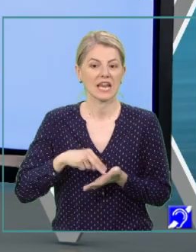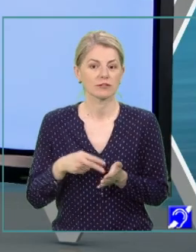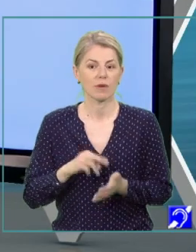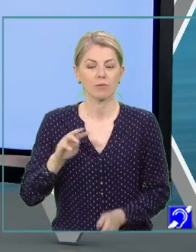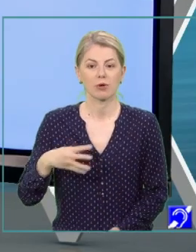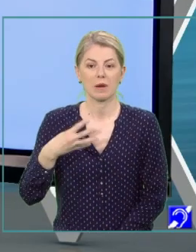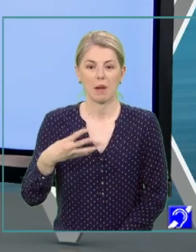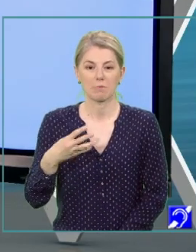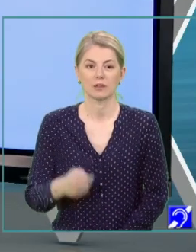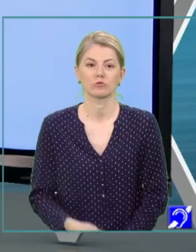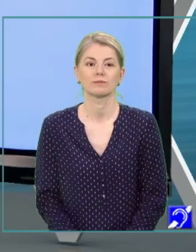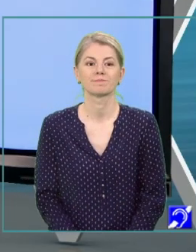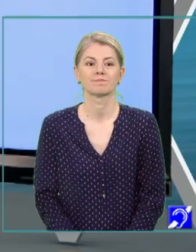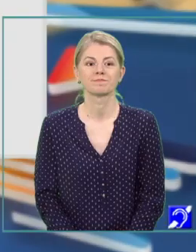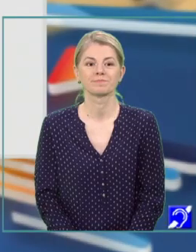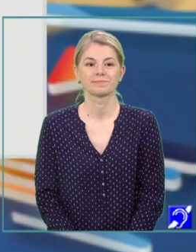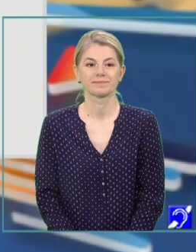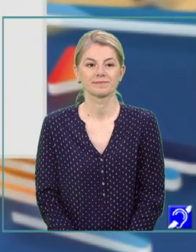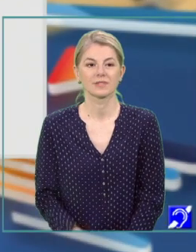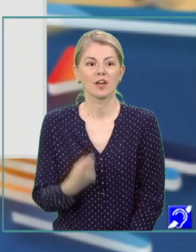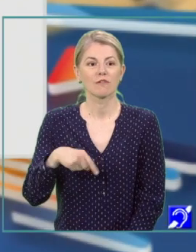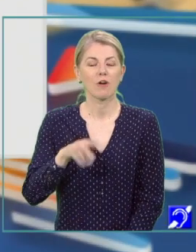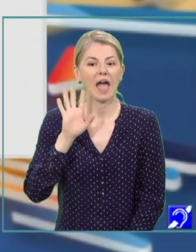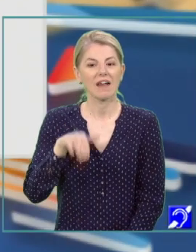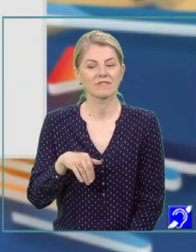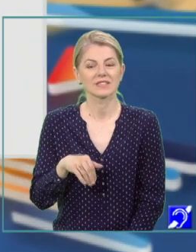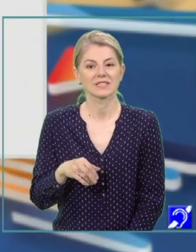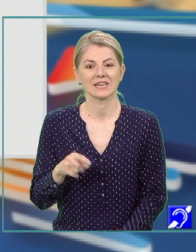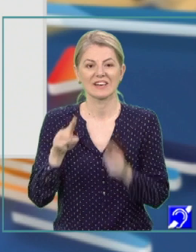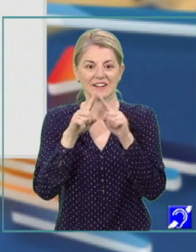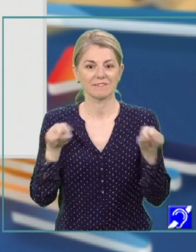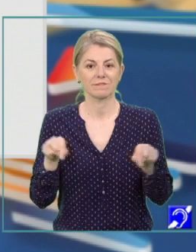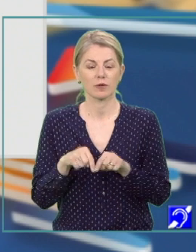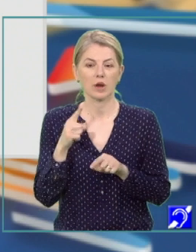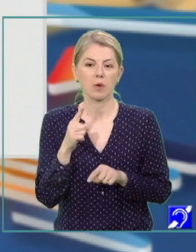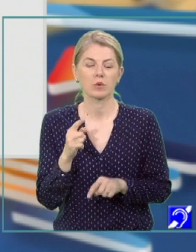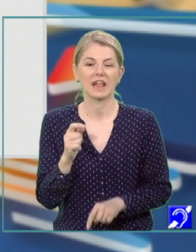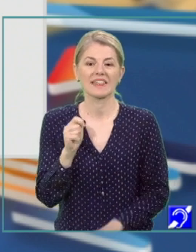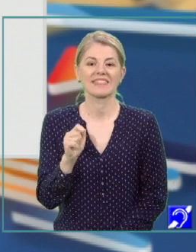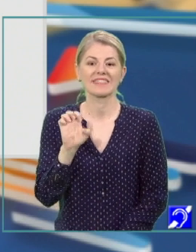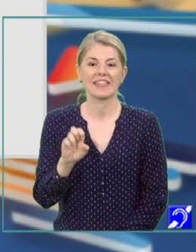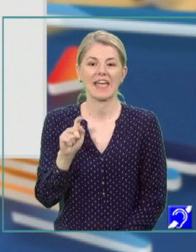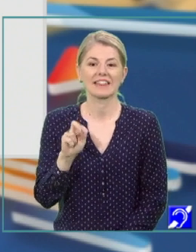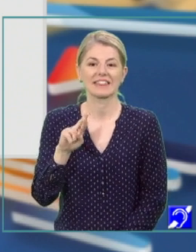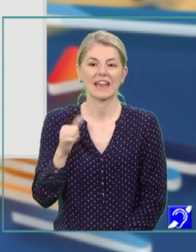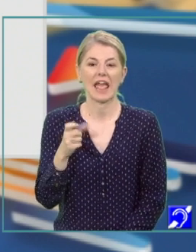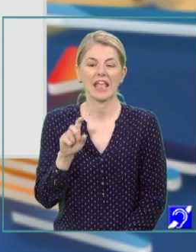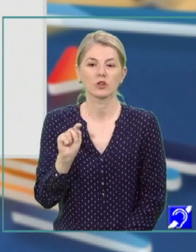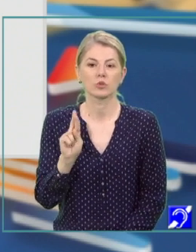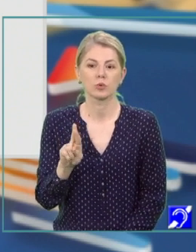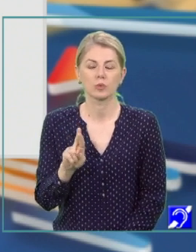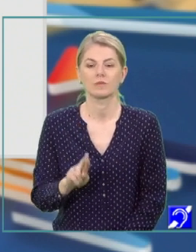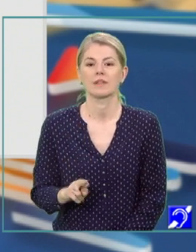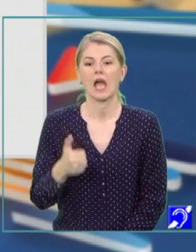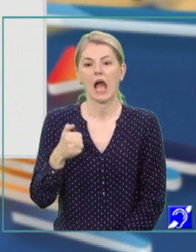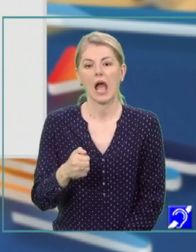și problema de geometrie în spațiu. Voi aveți în figura voastră un tetraedru A, B,